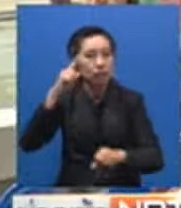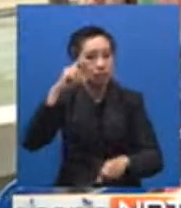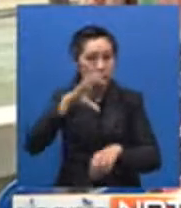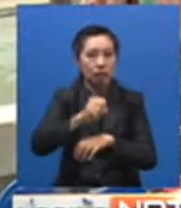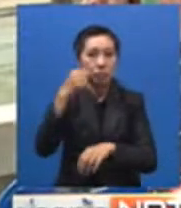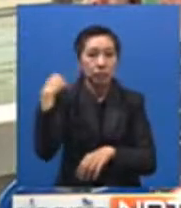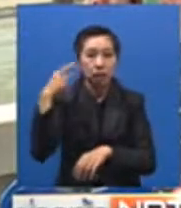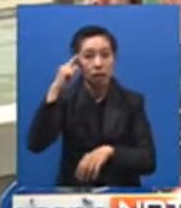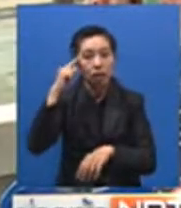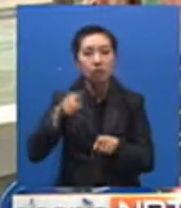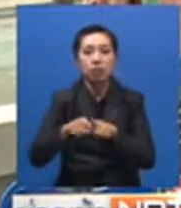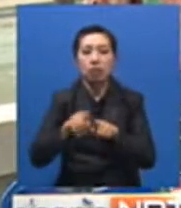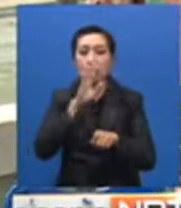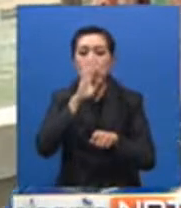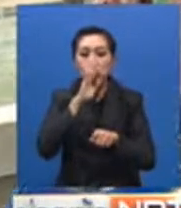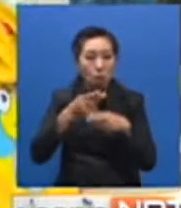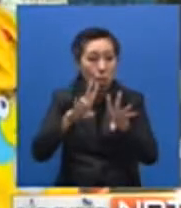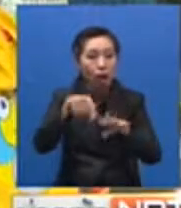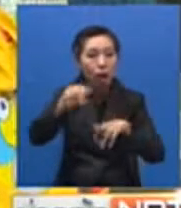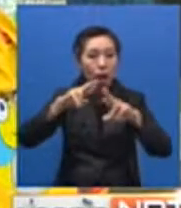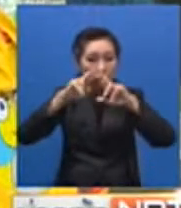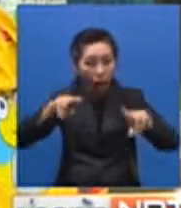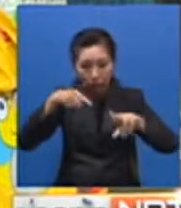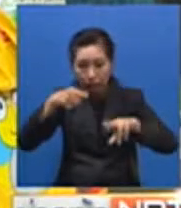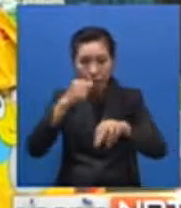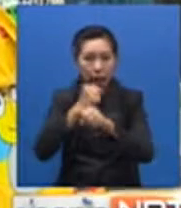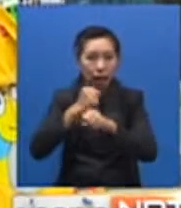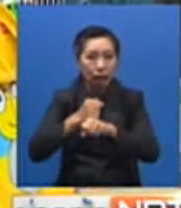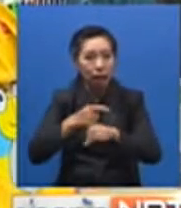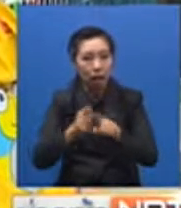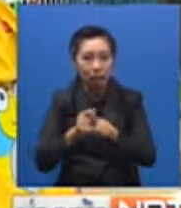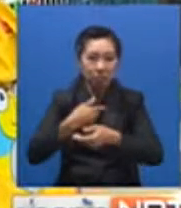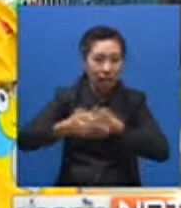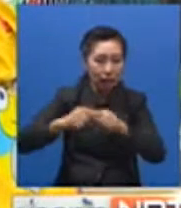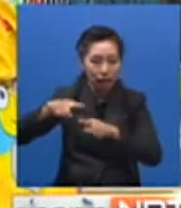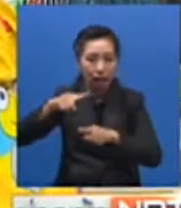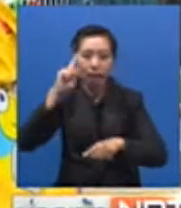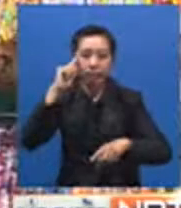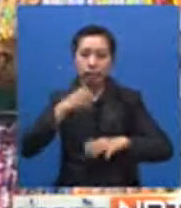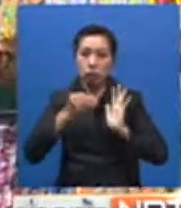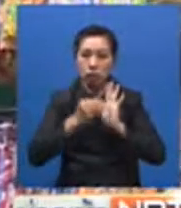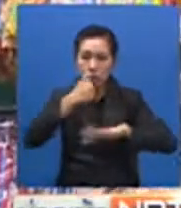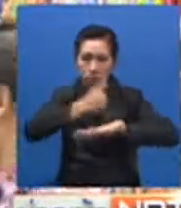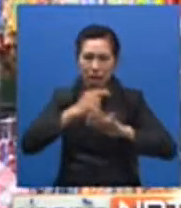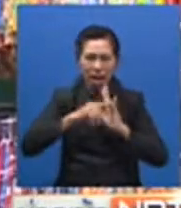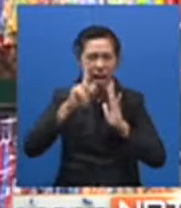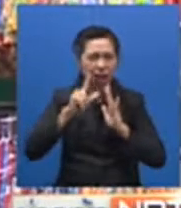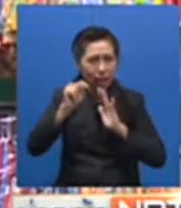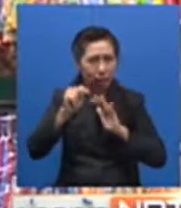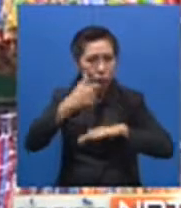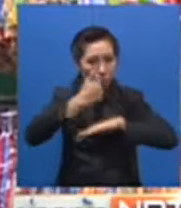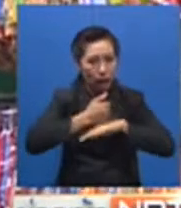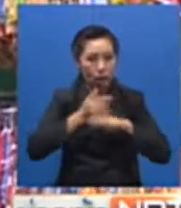เทศกิจและสำนักงานเขตพื้นที่รับผิดชอบจะถูกดำเนินการทางวินัยตั้งแต่ระดับผู้อำนวยการเขตจนถึงระดับปฏิบั